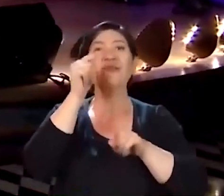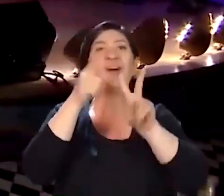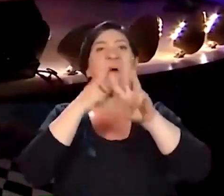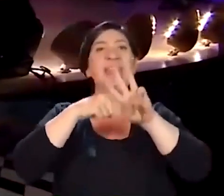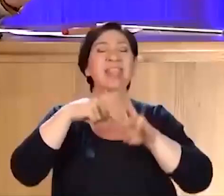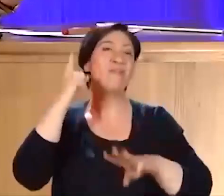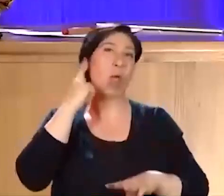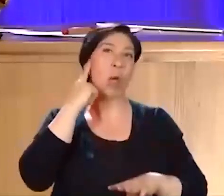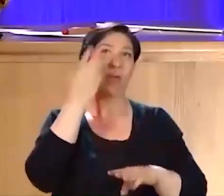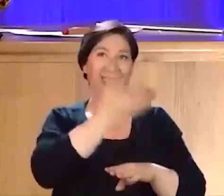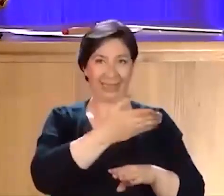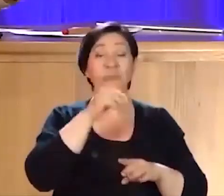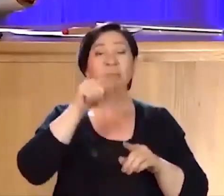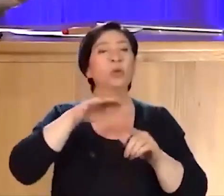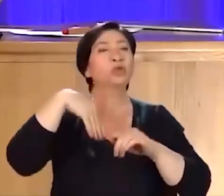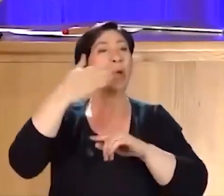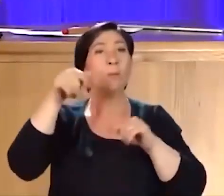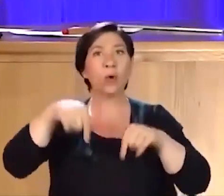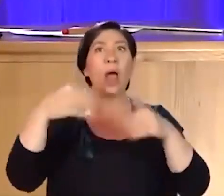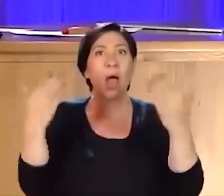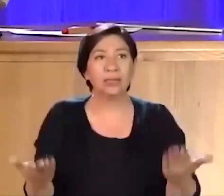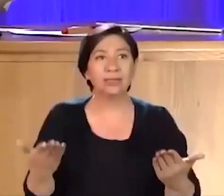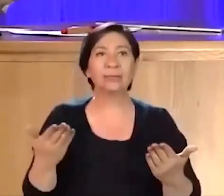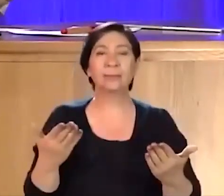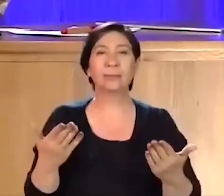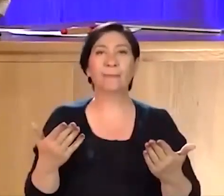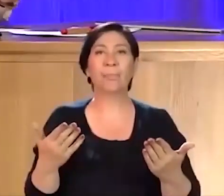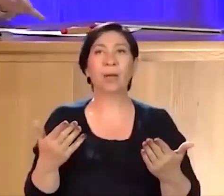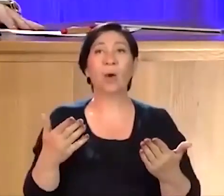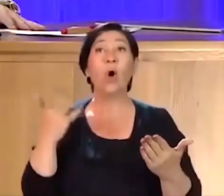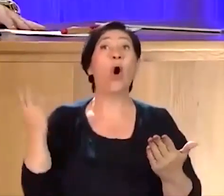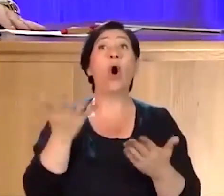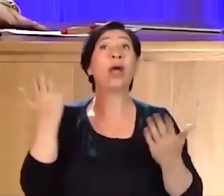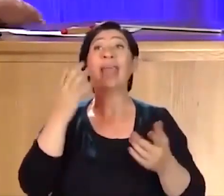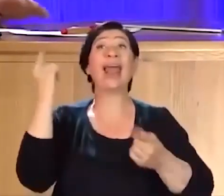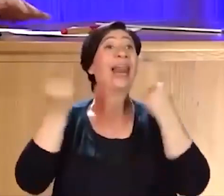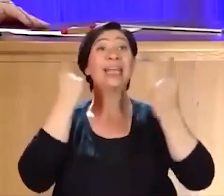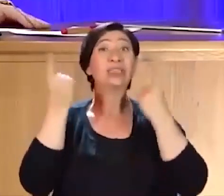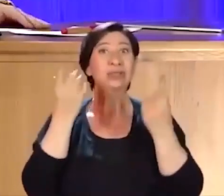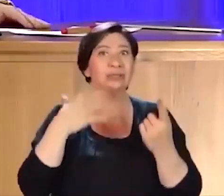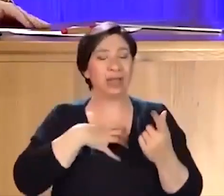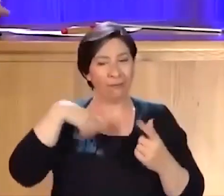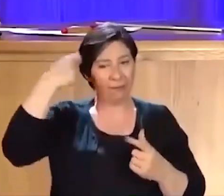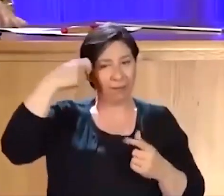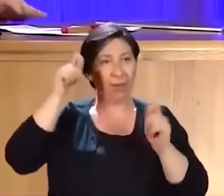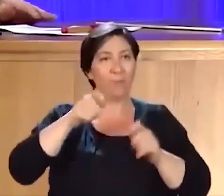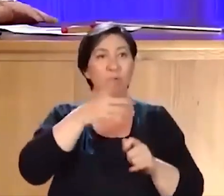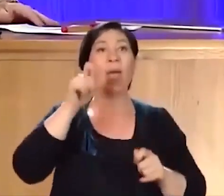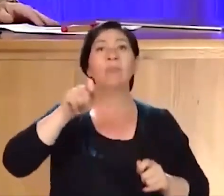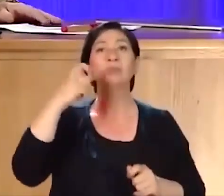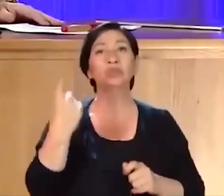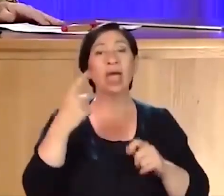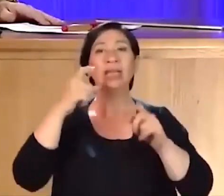Evet. Vine fenomenliğinden sonra bugün artık o kadar ilginç ki kendi filmini çıkarıyorsun.